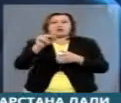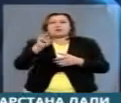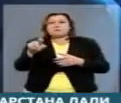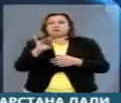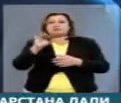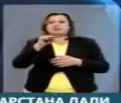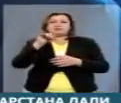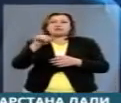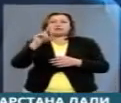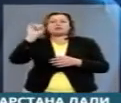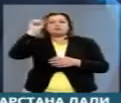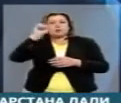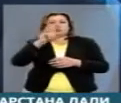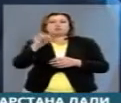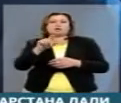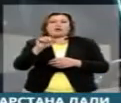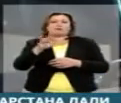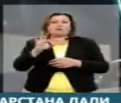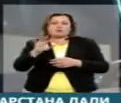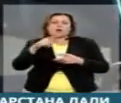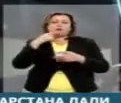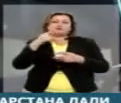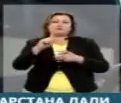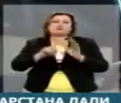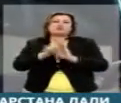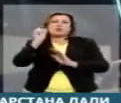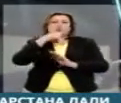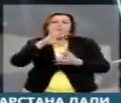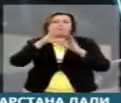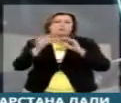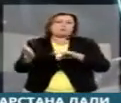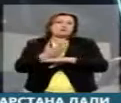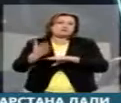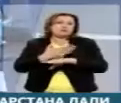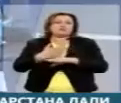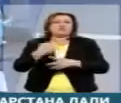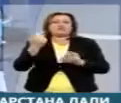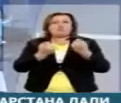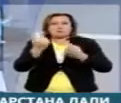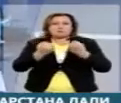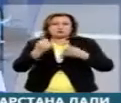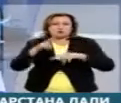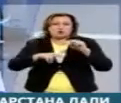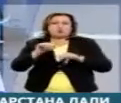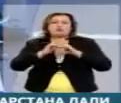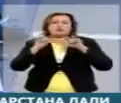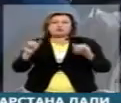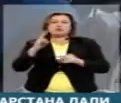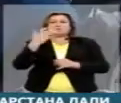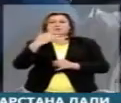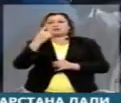и Татнефть и узбекской УСАВТО. Он отметил, что с начала года объем производства в отрасли автомобилестроения увеличился